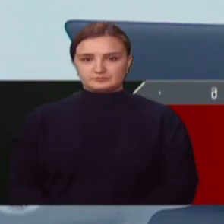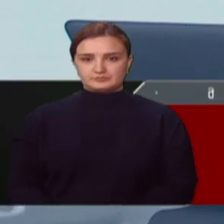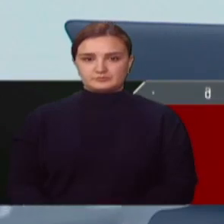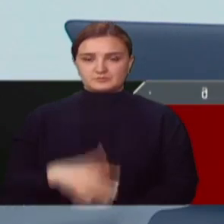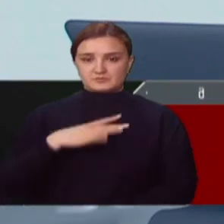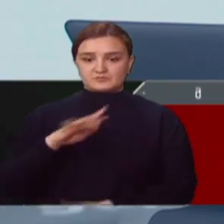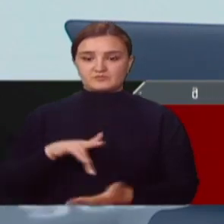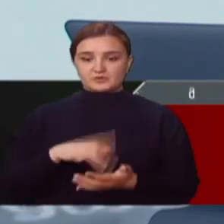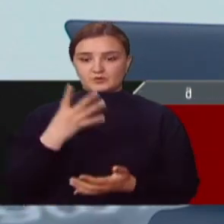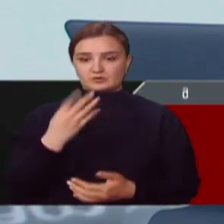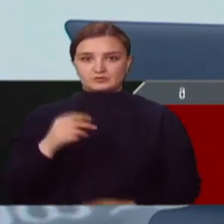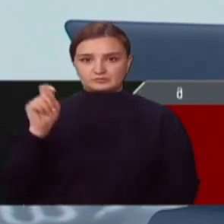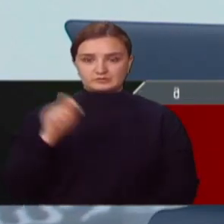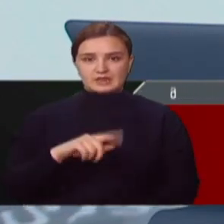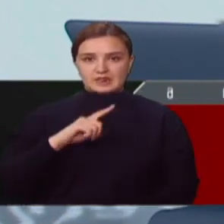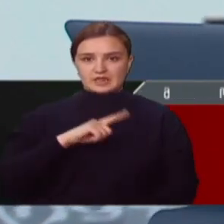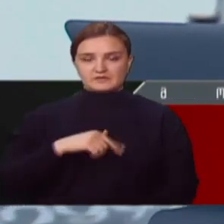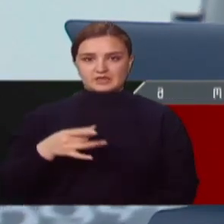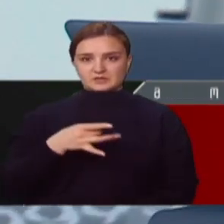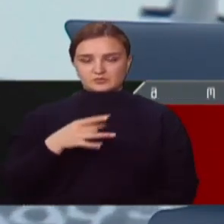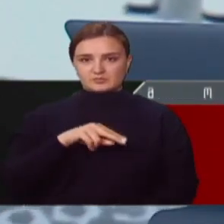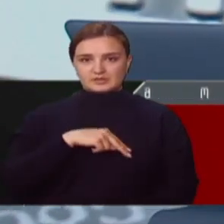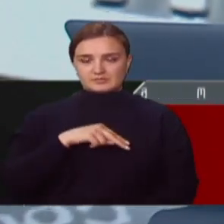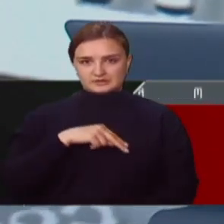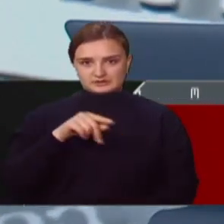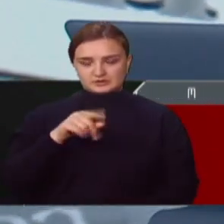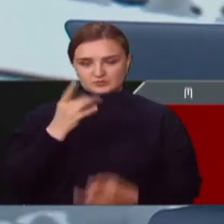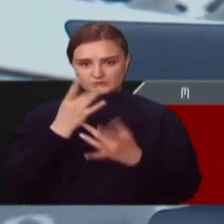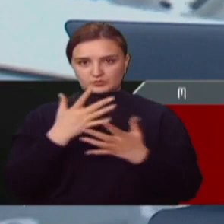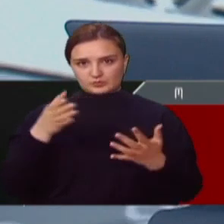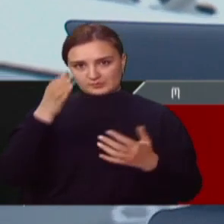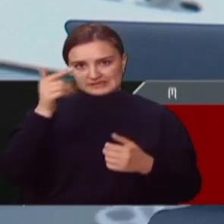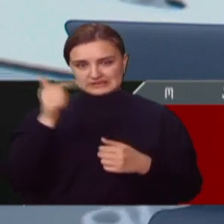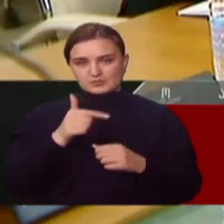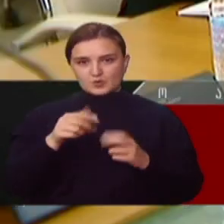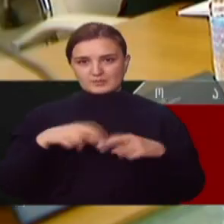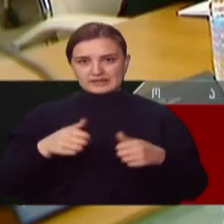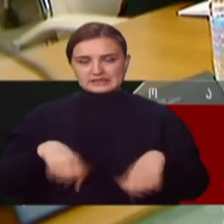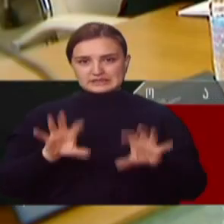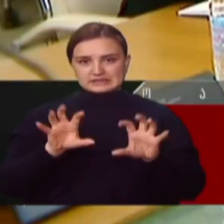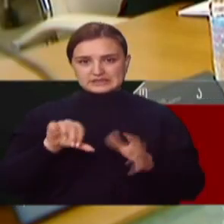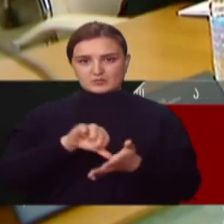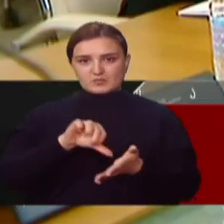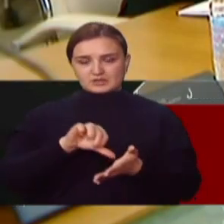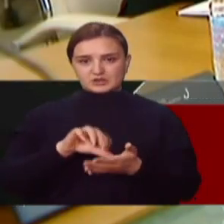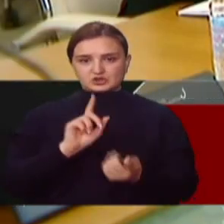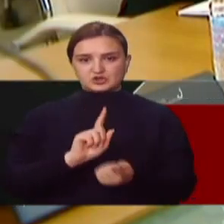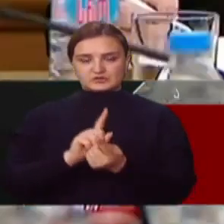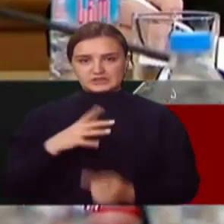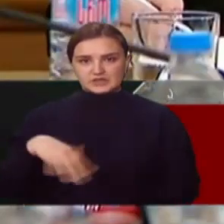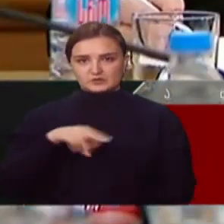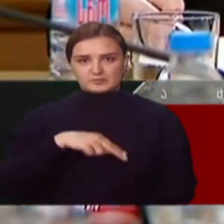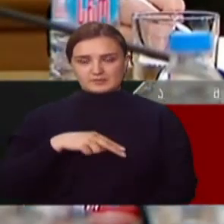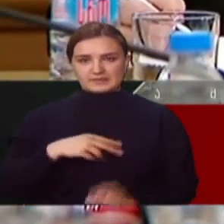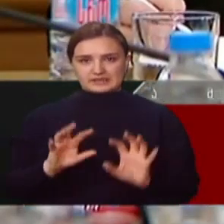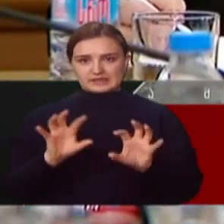თბილისში ოდღიანი ვიზიტით იმყოფება ლატვიის რესპუბლიკის პარლამენტის განათლების, კულტურისა და მეცნიერების კომიტეტის წარმომადგენლობა კომიტეტის თავმჯდომარე შეხვდა საქართველოს